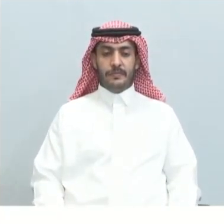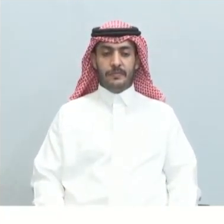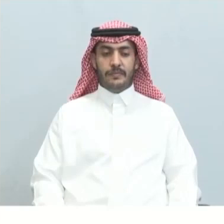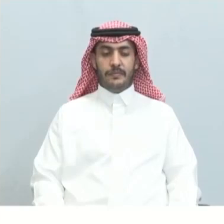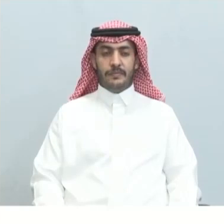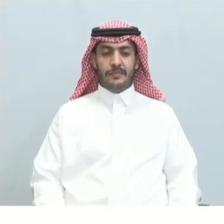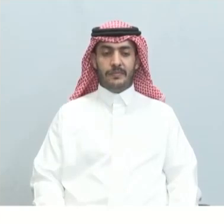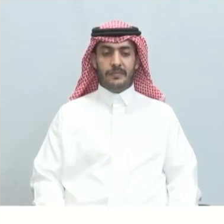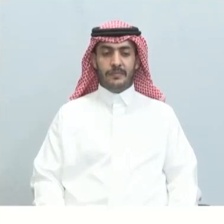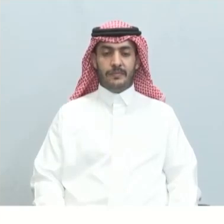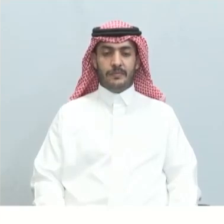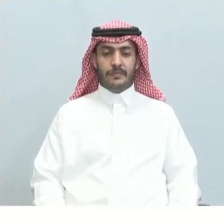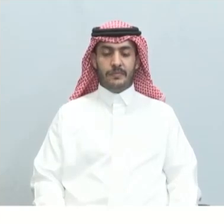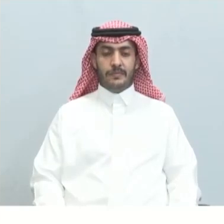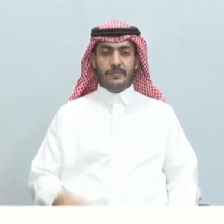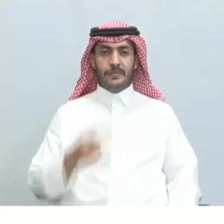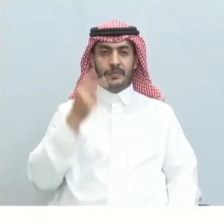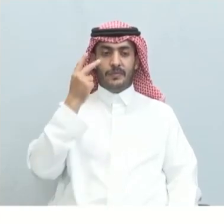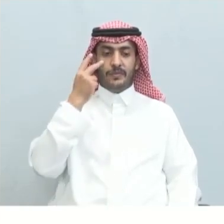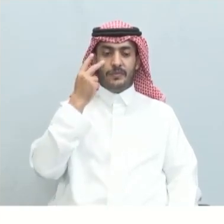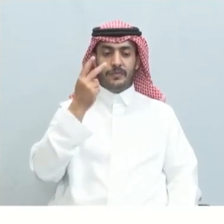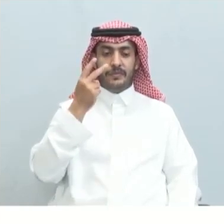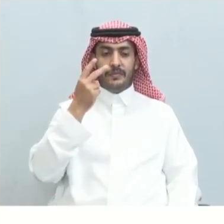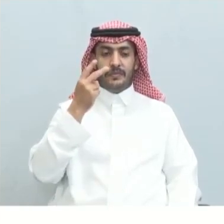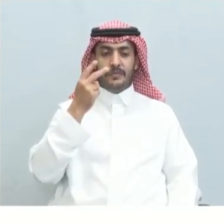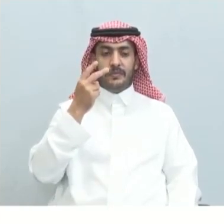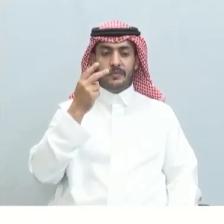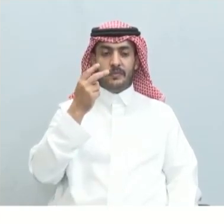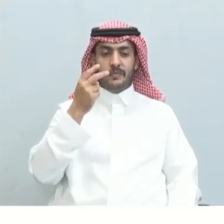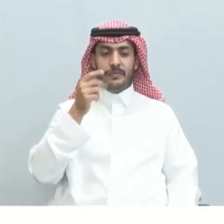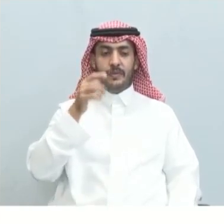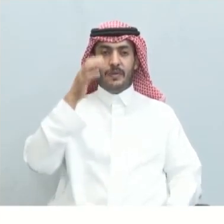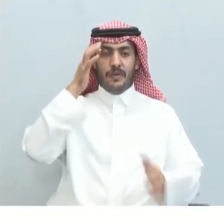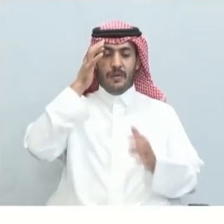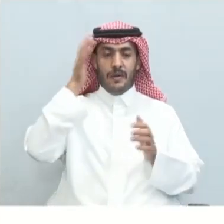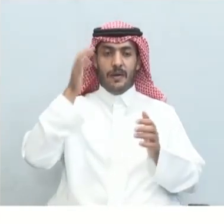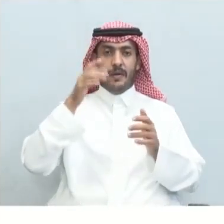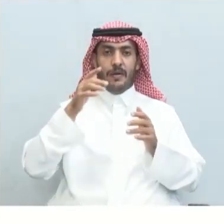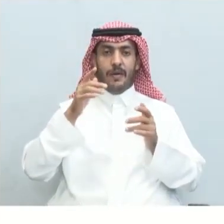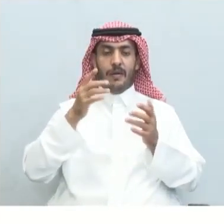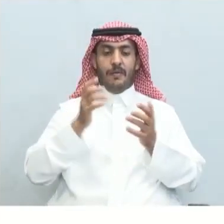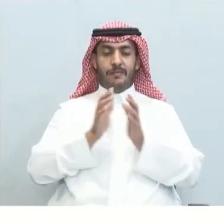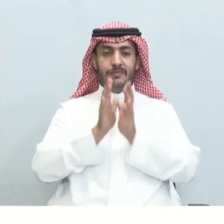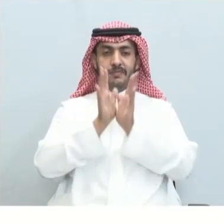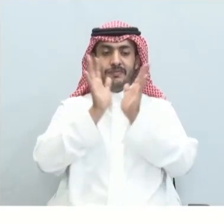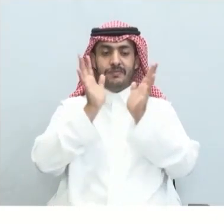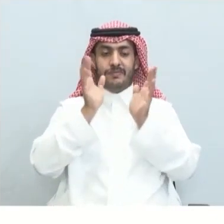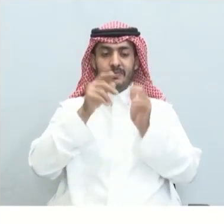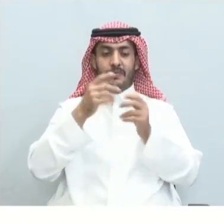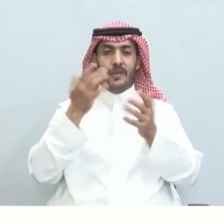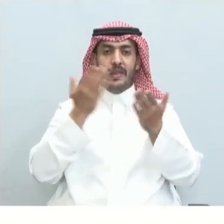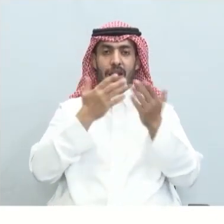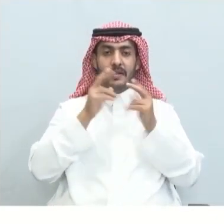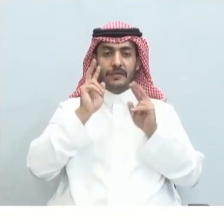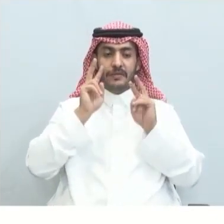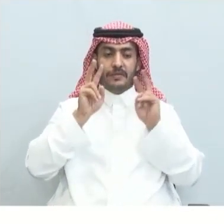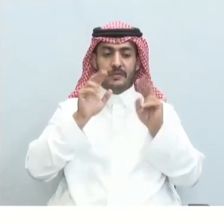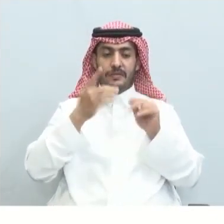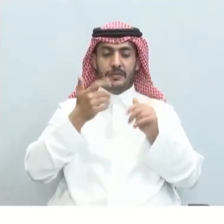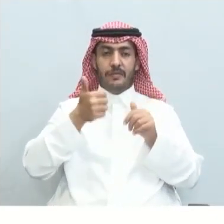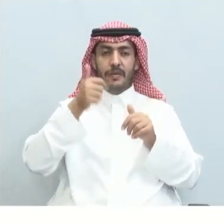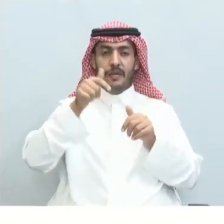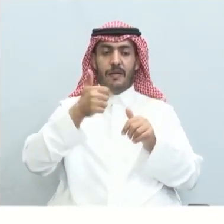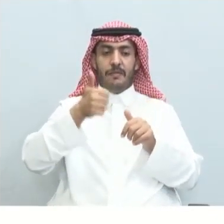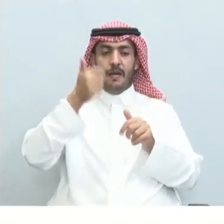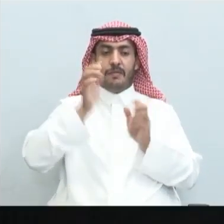التاليه نشاهد احد علماء البراكين وهو يدرس كيف